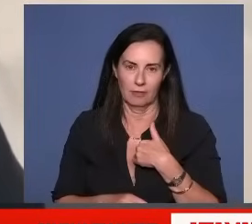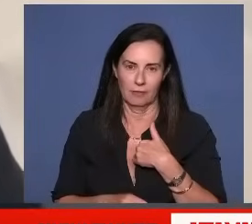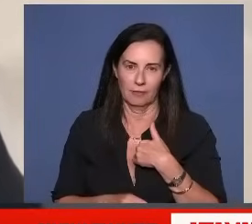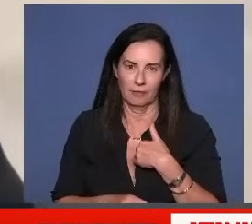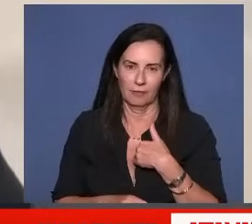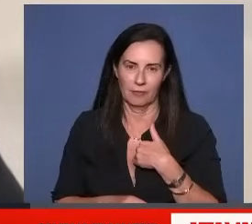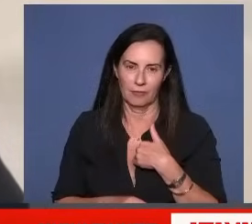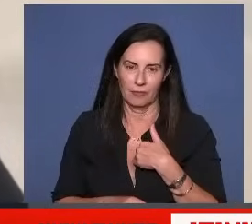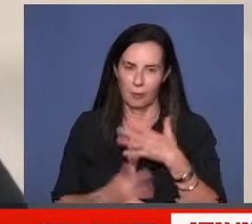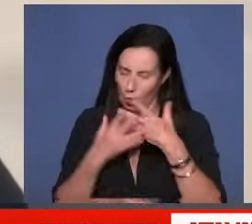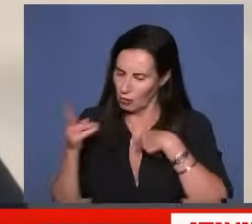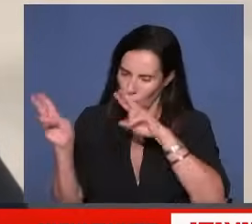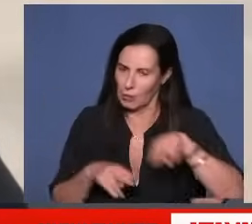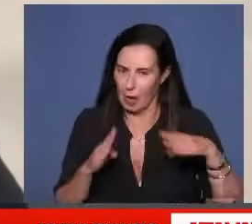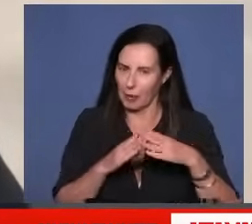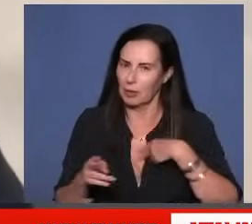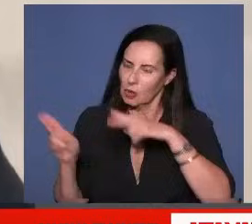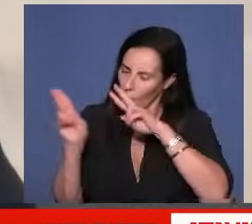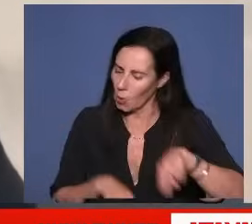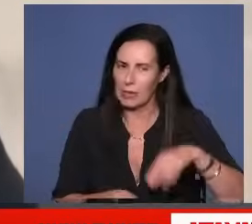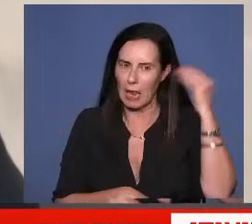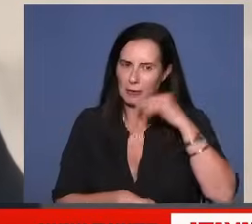זה אומר שאני חוזרת הביתה, אני חוזרת לבית ספר.